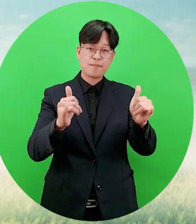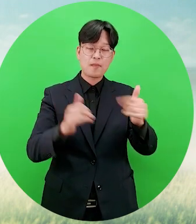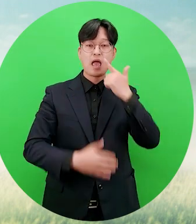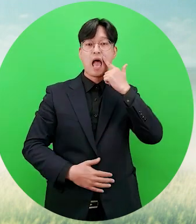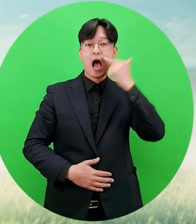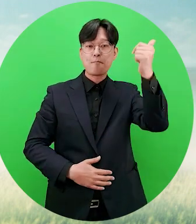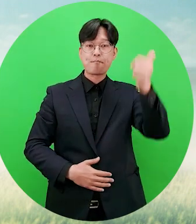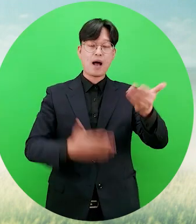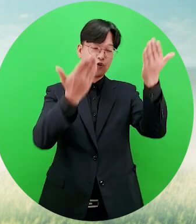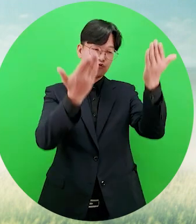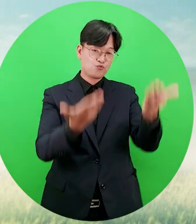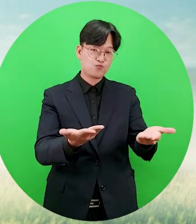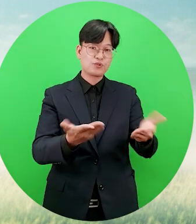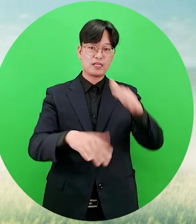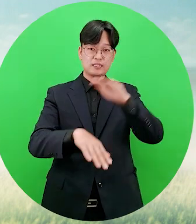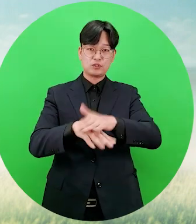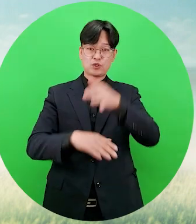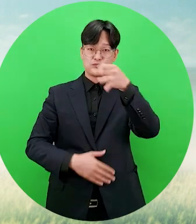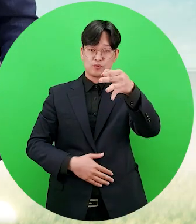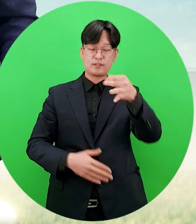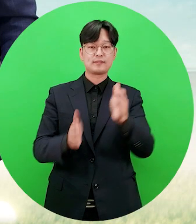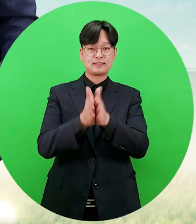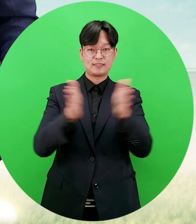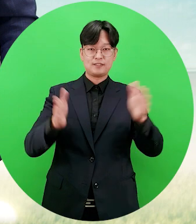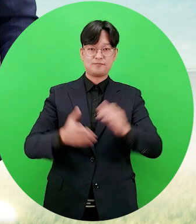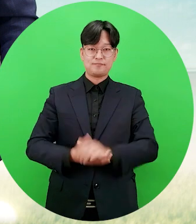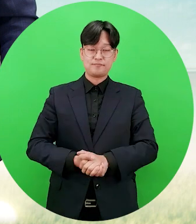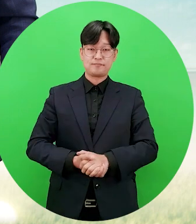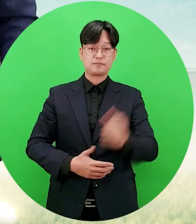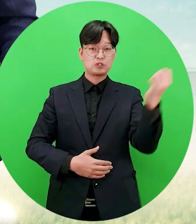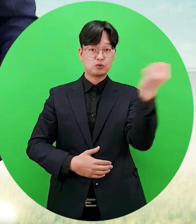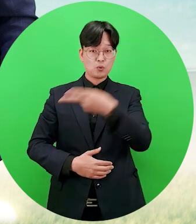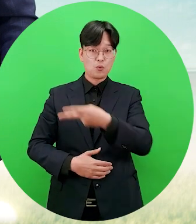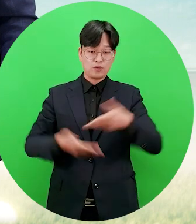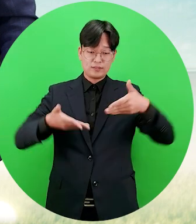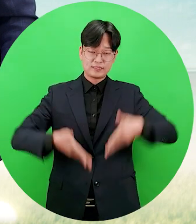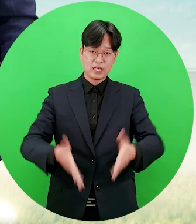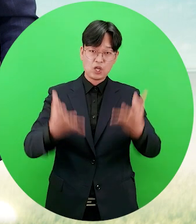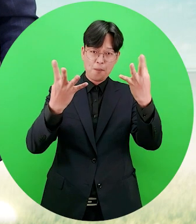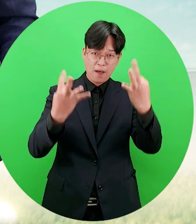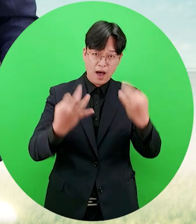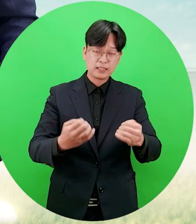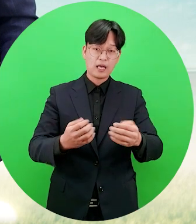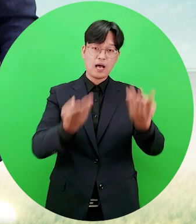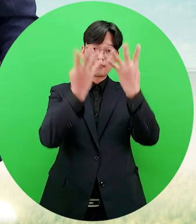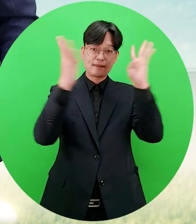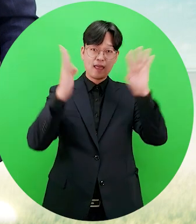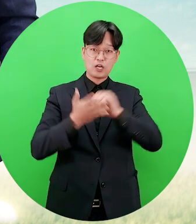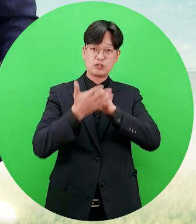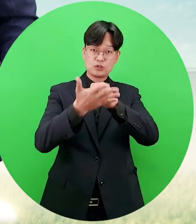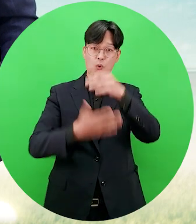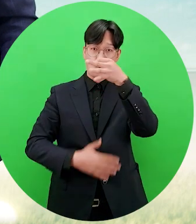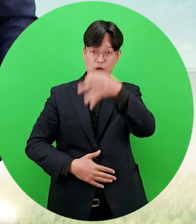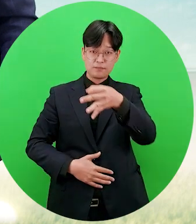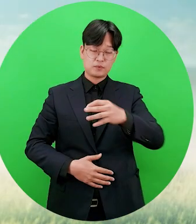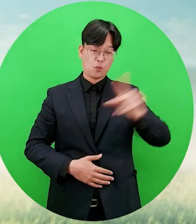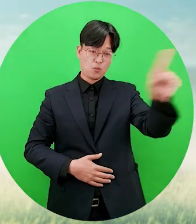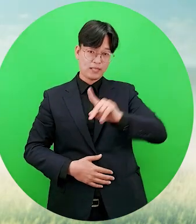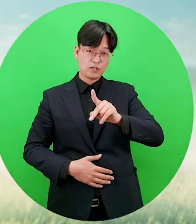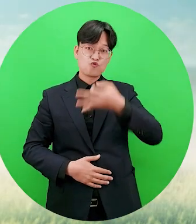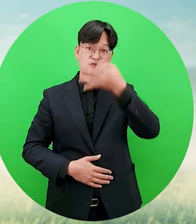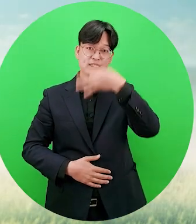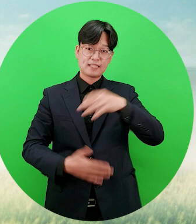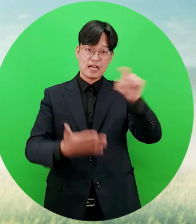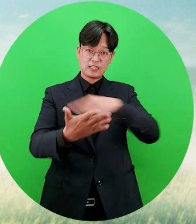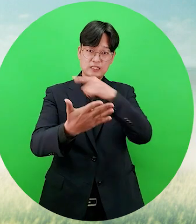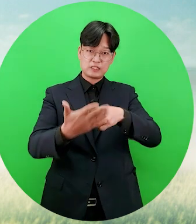육아휴직 장려금도 도입합니다. 다자녀 대학생 등록금 지원, 전세자금 대출 이자 지원,